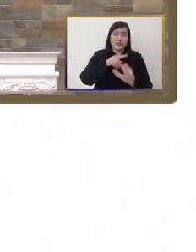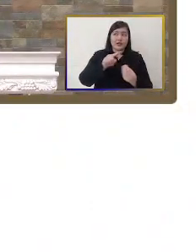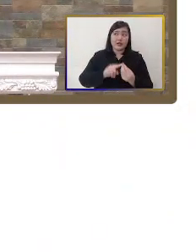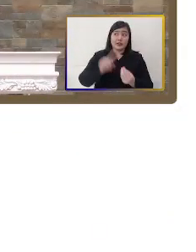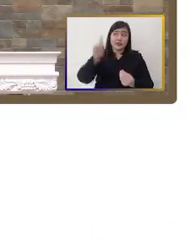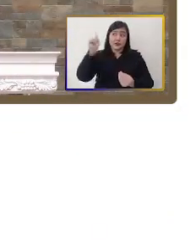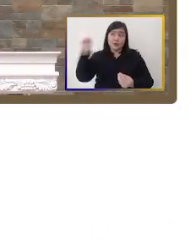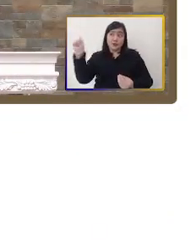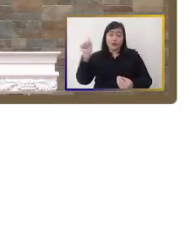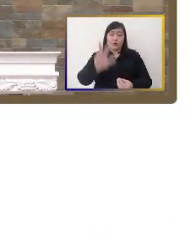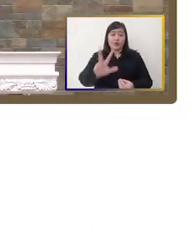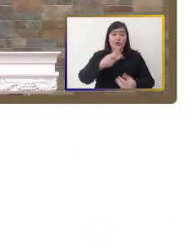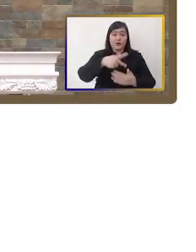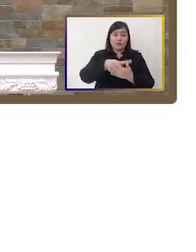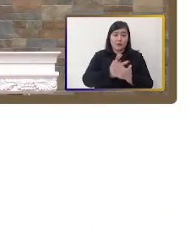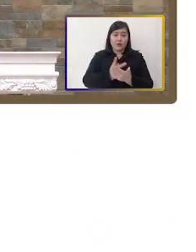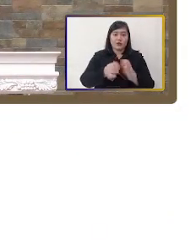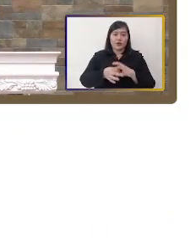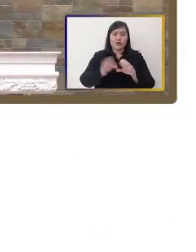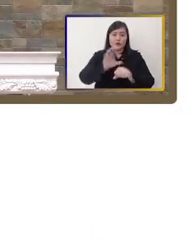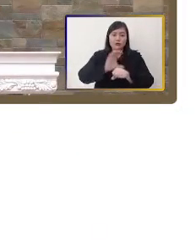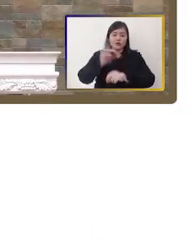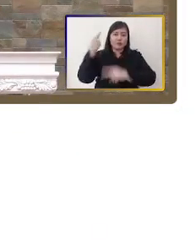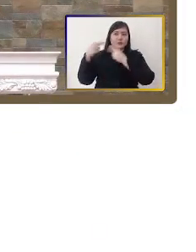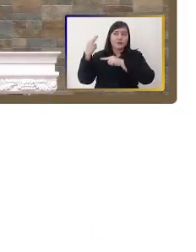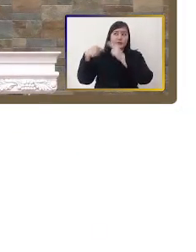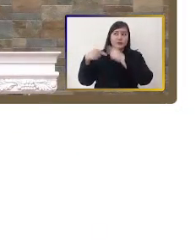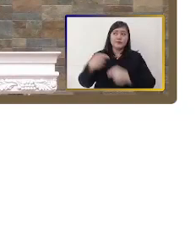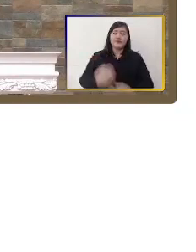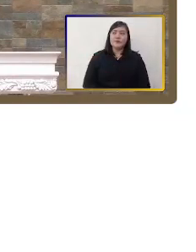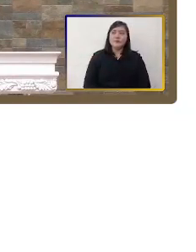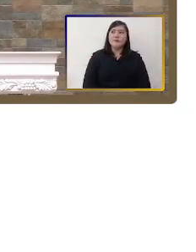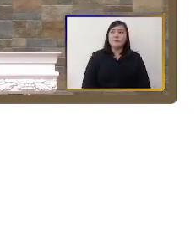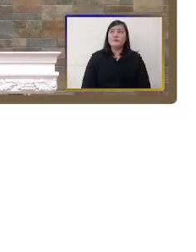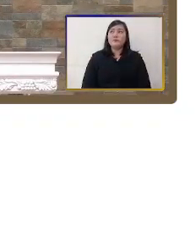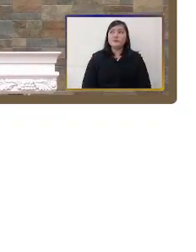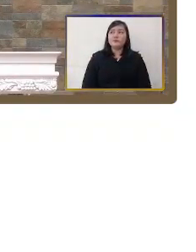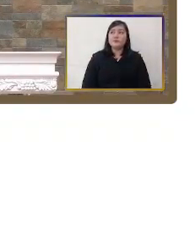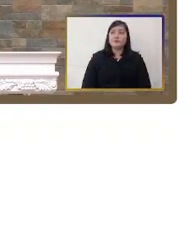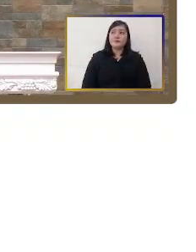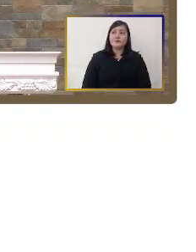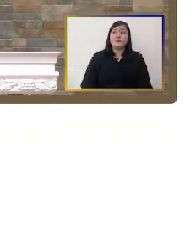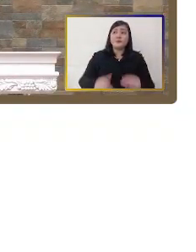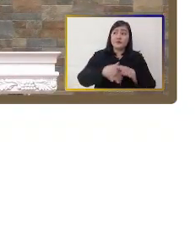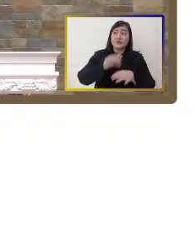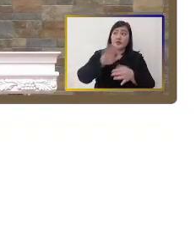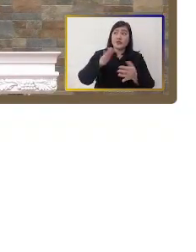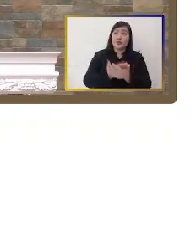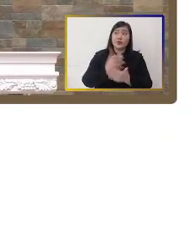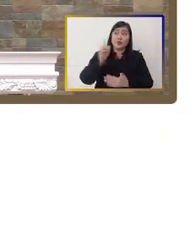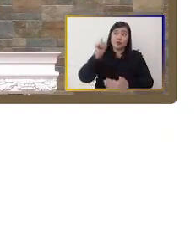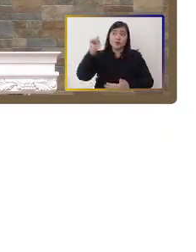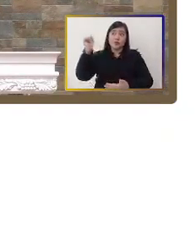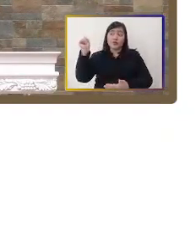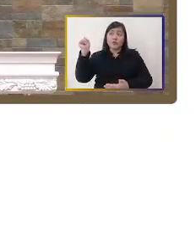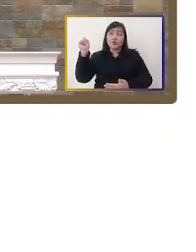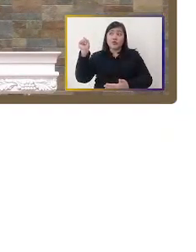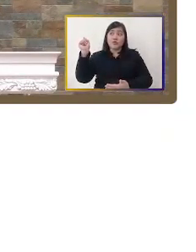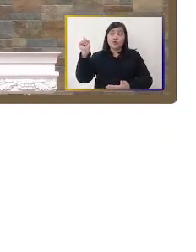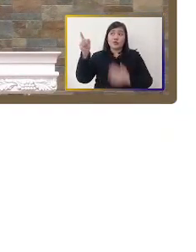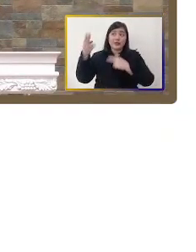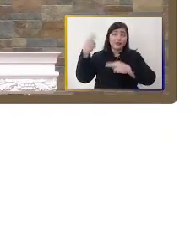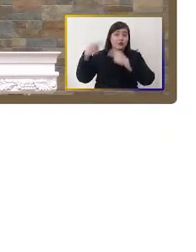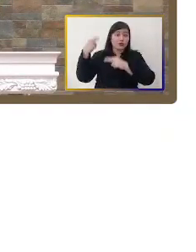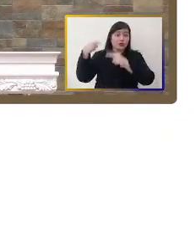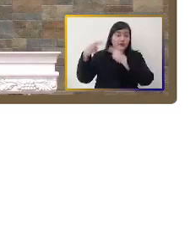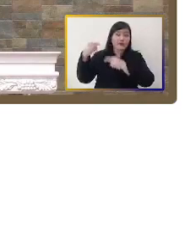inyo, makikita niyo po dyan na dalawa lang yung sa mga ages po na nandyan, mahalaga rin po yung mga numbers po na yan eh. Like